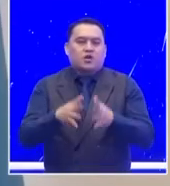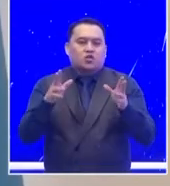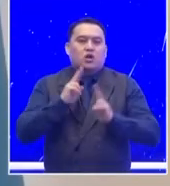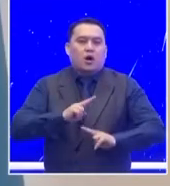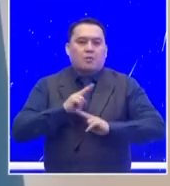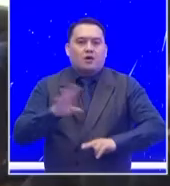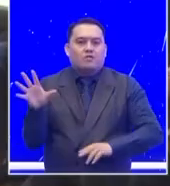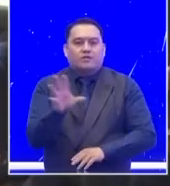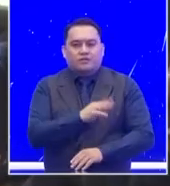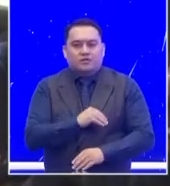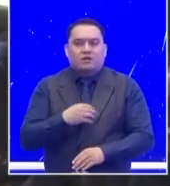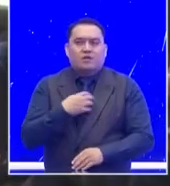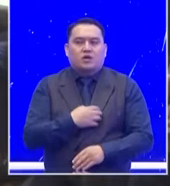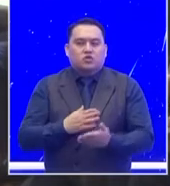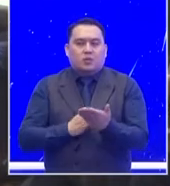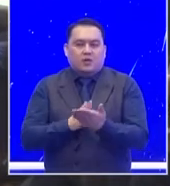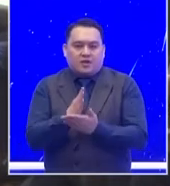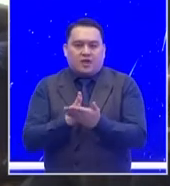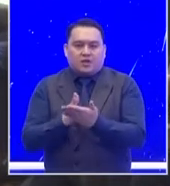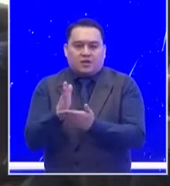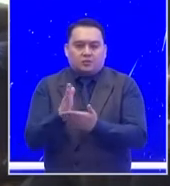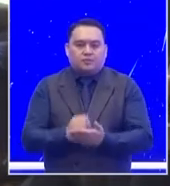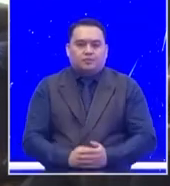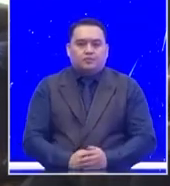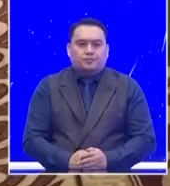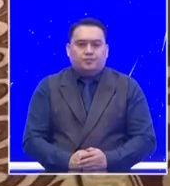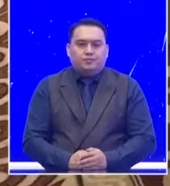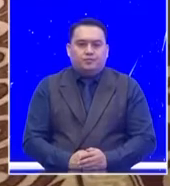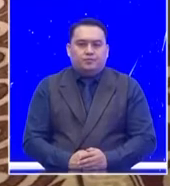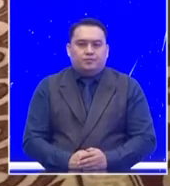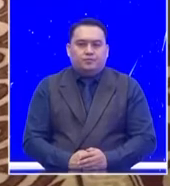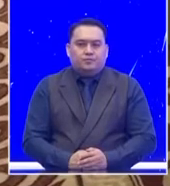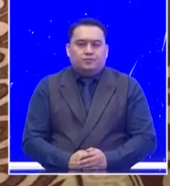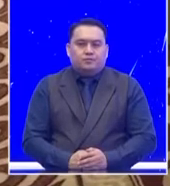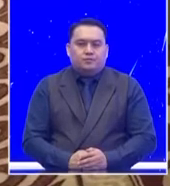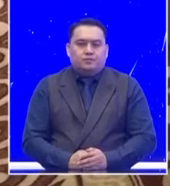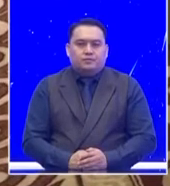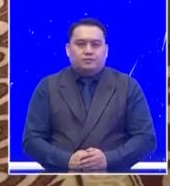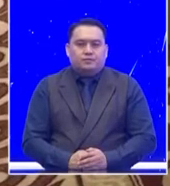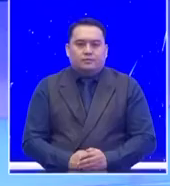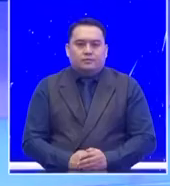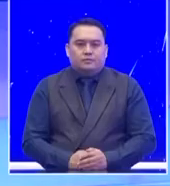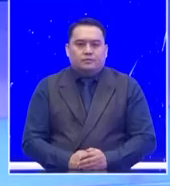работа во всех социально значимых направлениях. Евгения Присяжная, Мадиб Ибасынов, телеканал ЖТСУ.